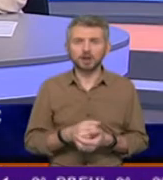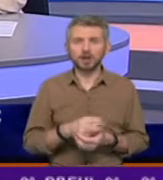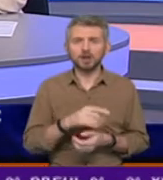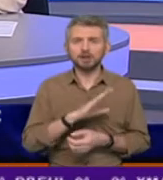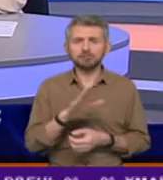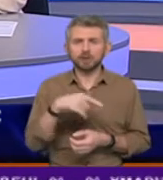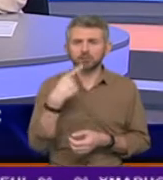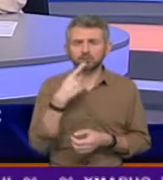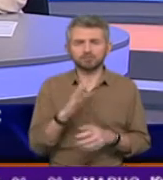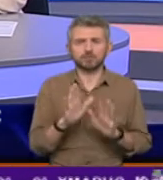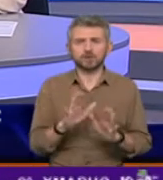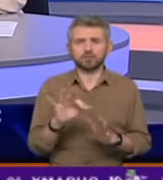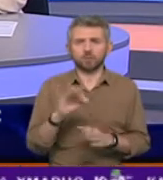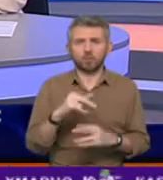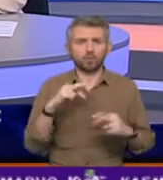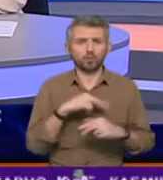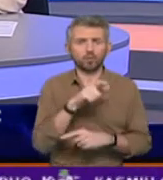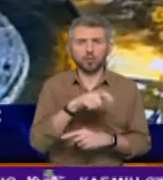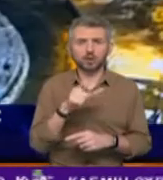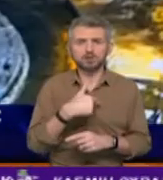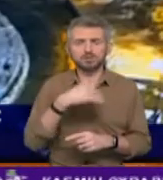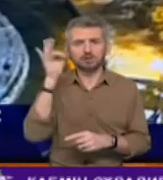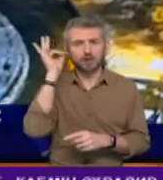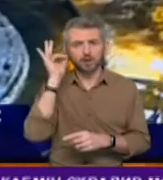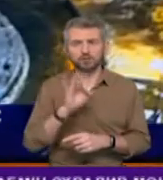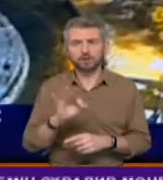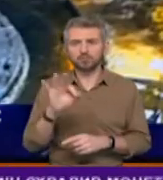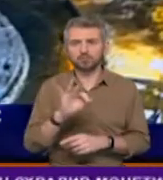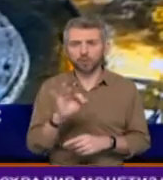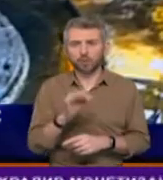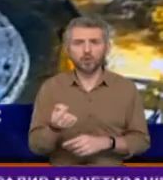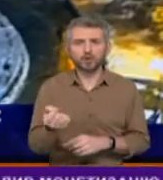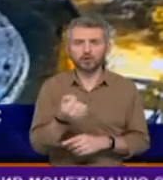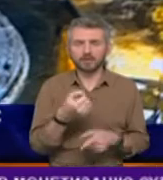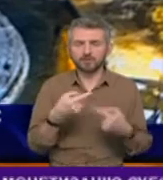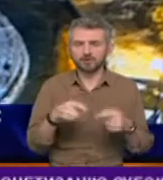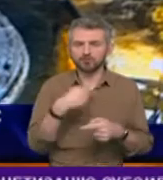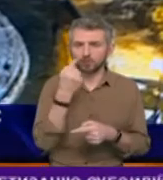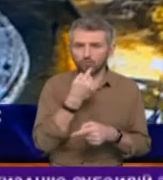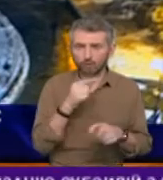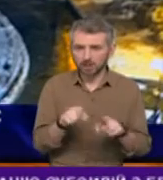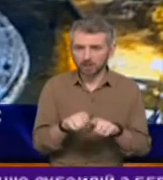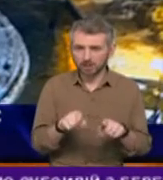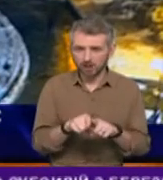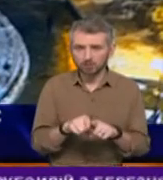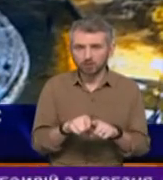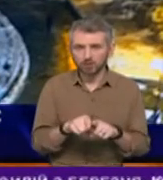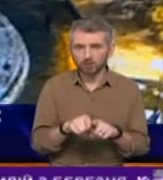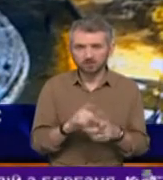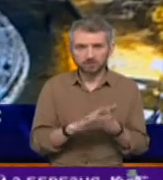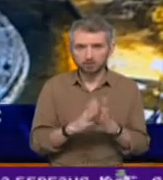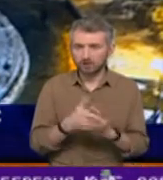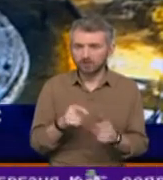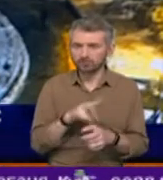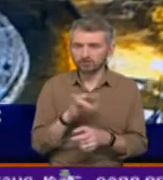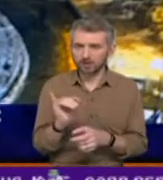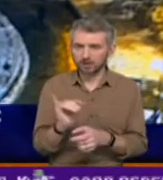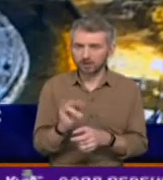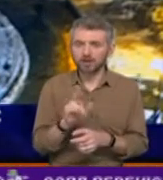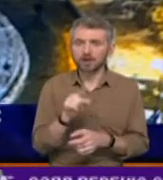вам дуже. Можна відповісти на це? Ну, це ви правильне питання хотіли поставити, так. Скільки курсів відучився, тому давайте, що хоча б... там